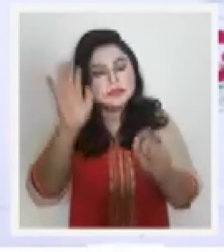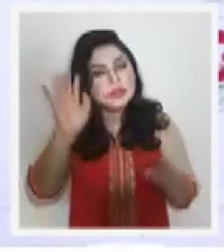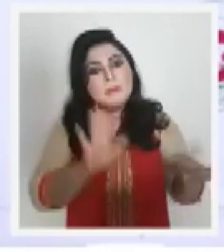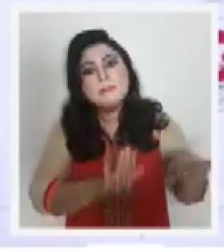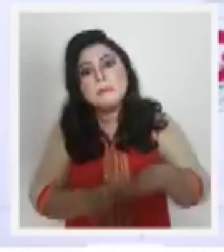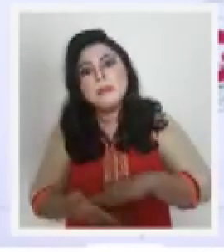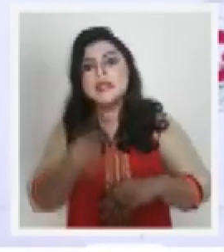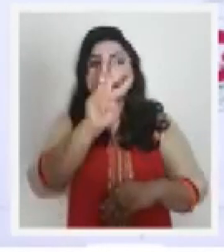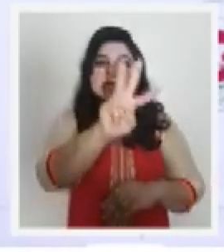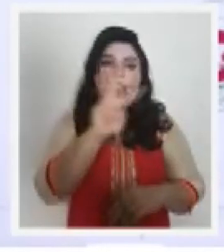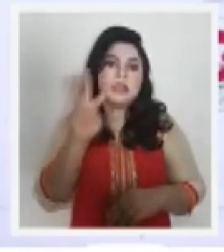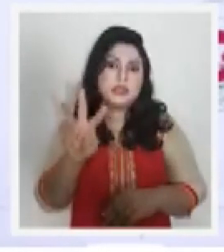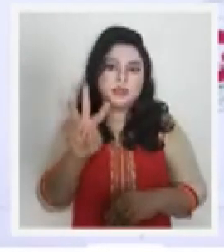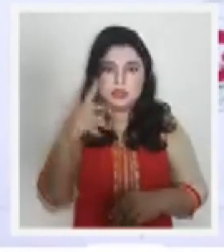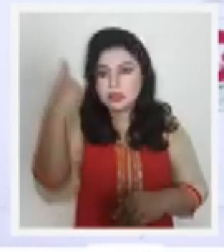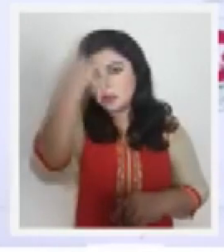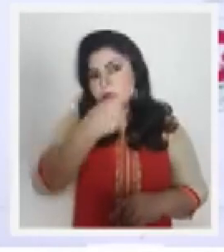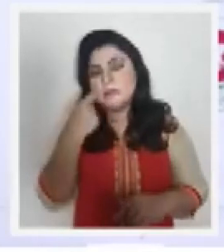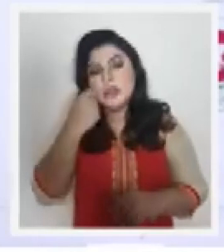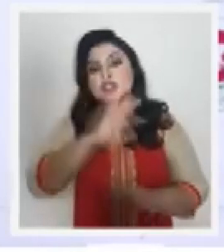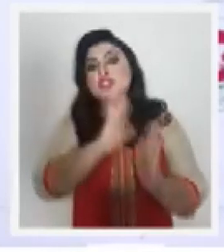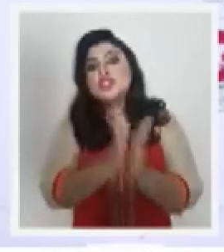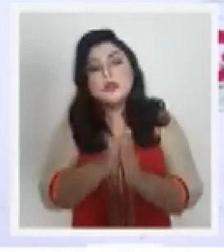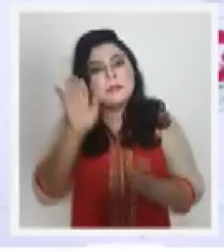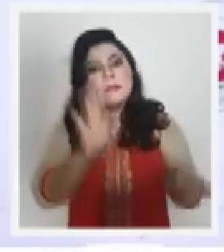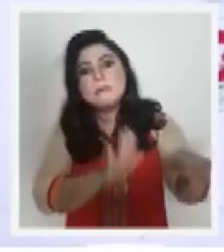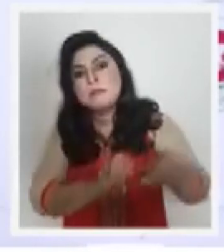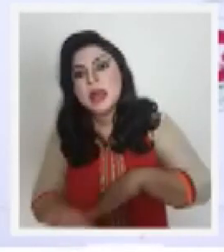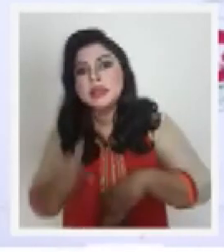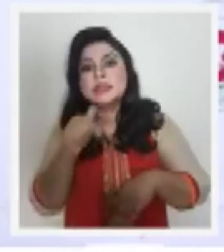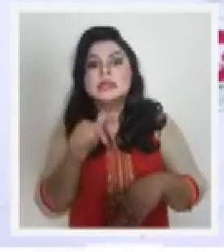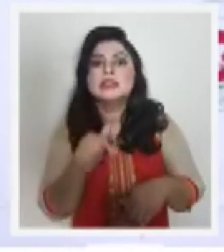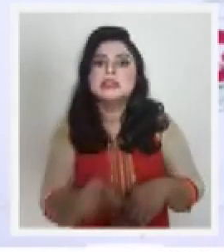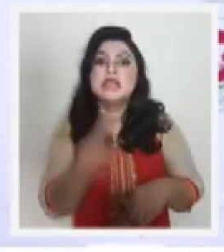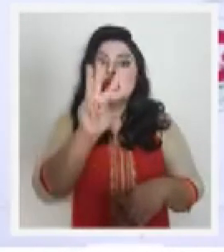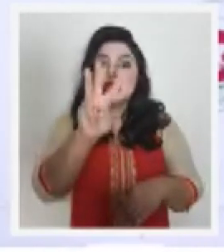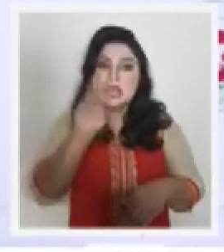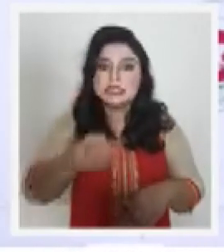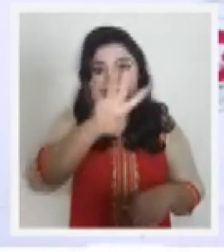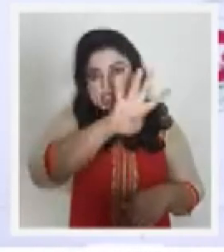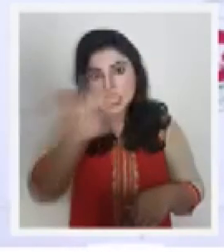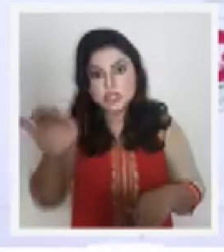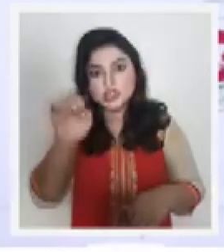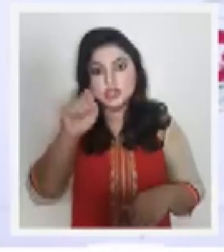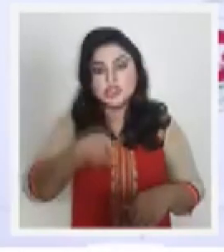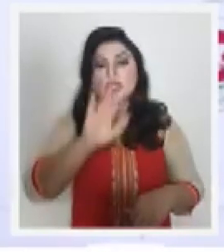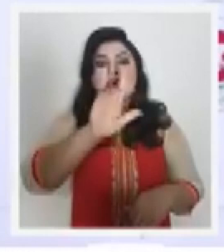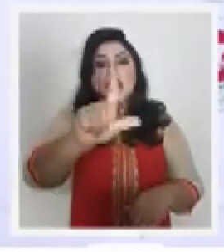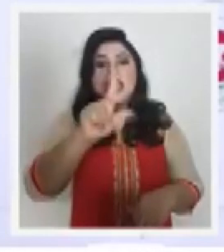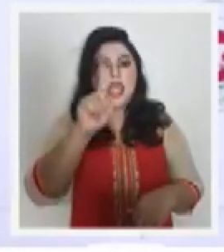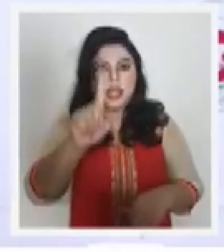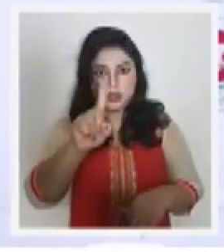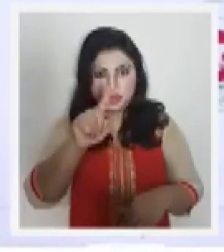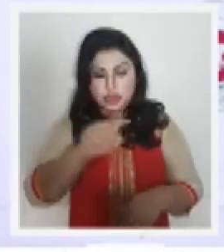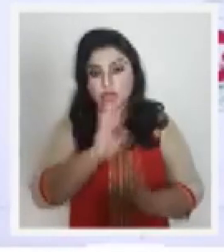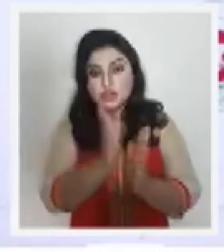57.67%। গত 24 ঘন্টায় কোভিড-19 আক্রান্ত হয়ে মৃত্যুবরণ করেছেন 33 জন। এ পর্যন্ত কোভিড-19